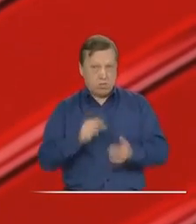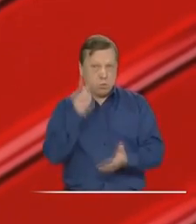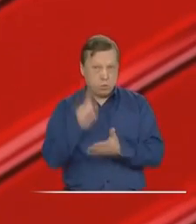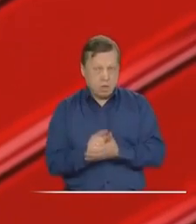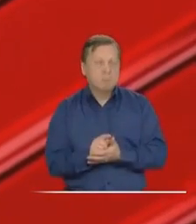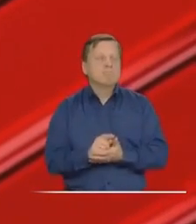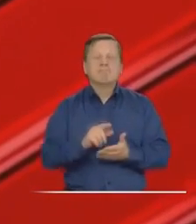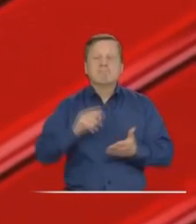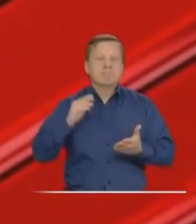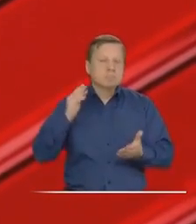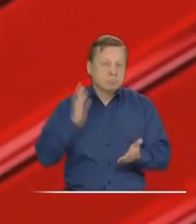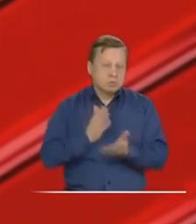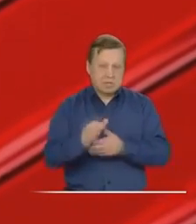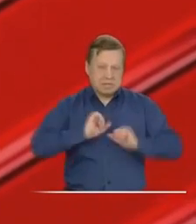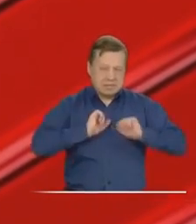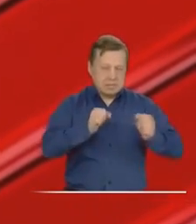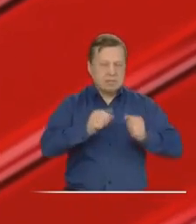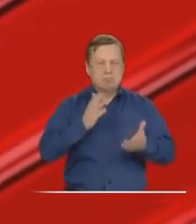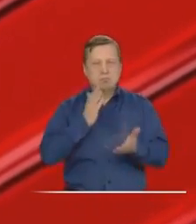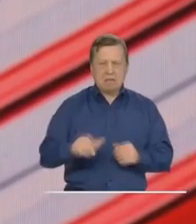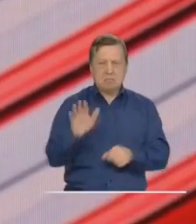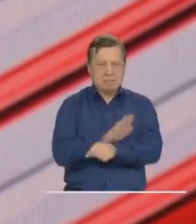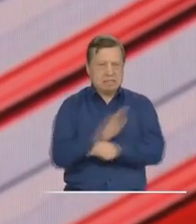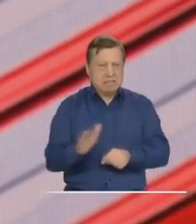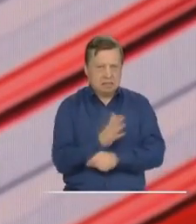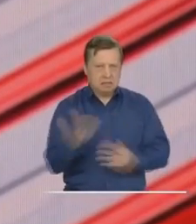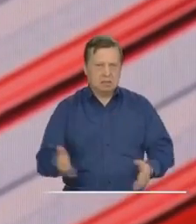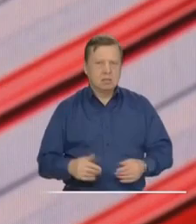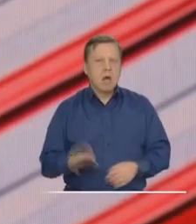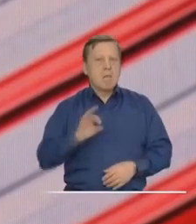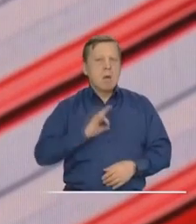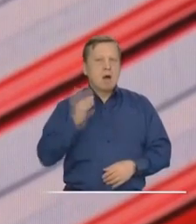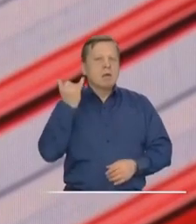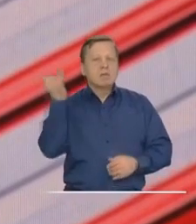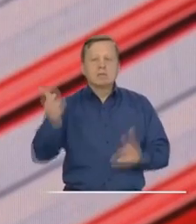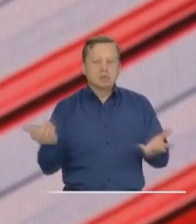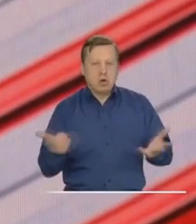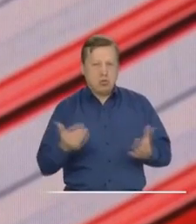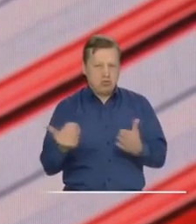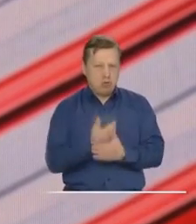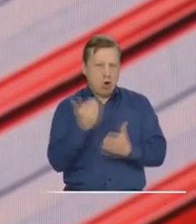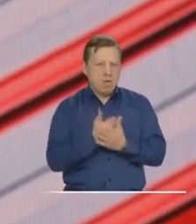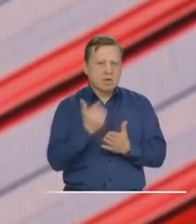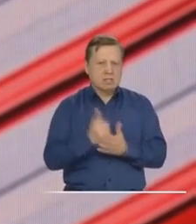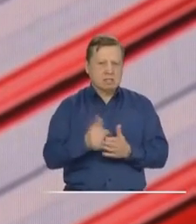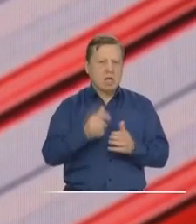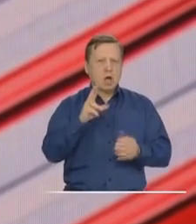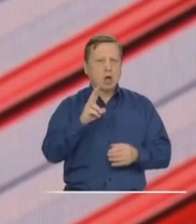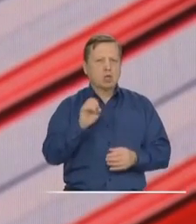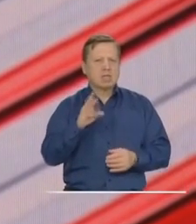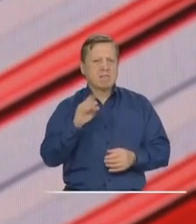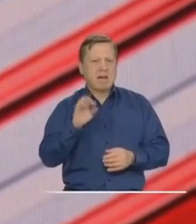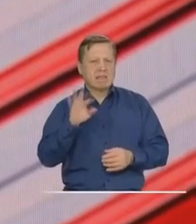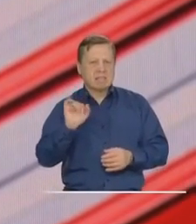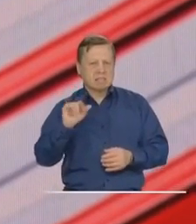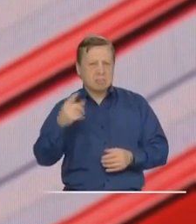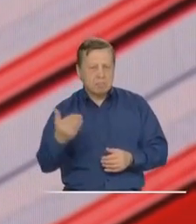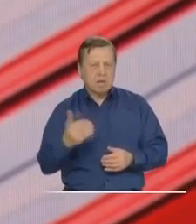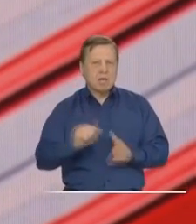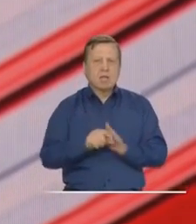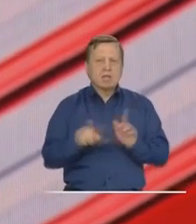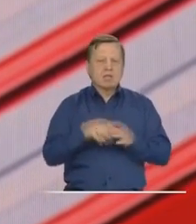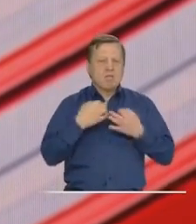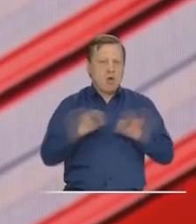determinacja wiedza i praca moja ideę to nowoczesny konserwatyzm i wolność gospodarcza dumna